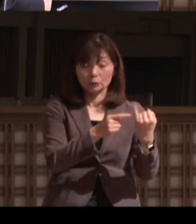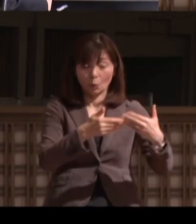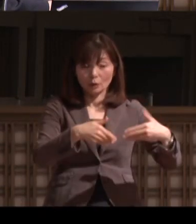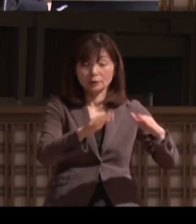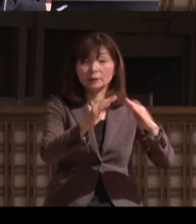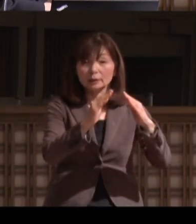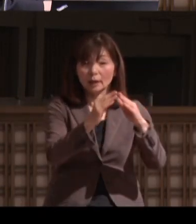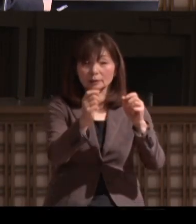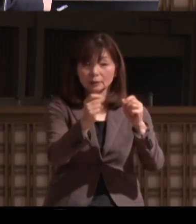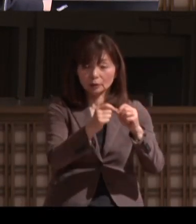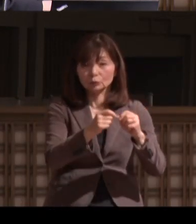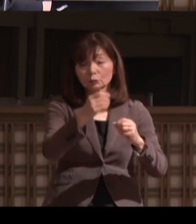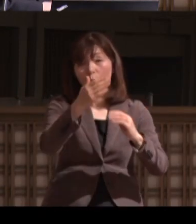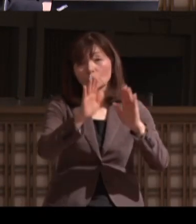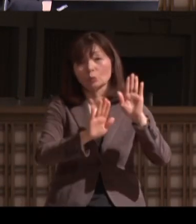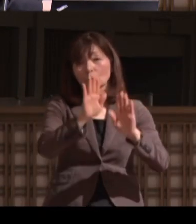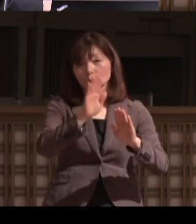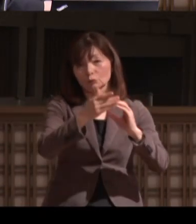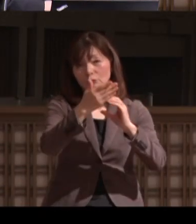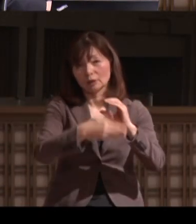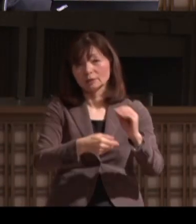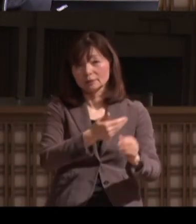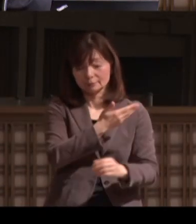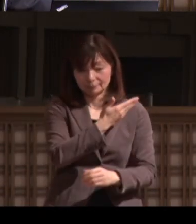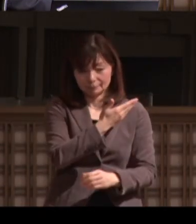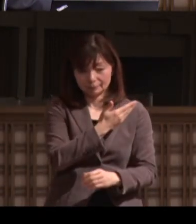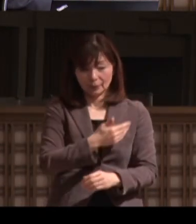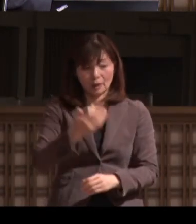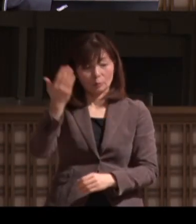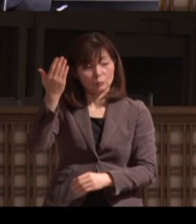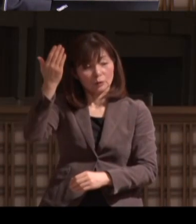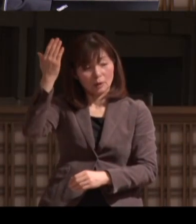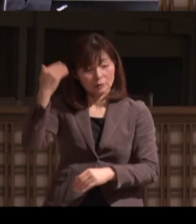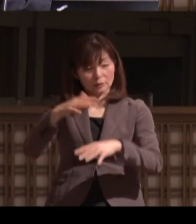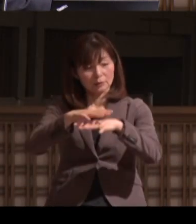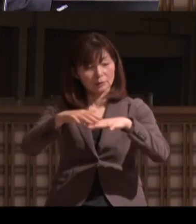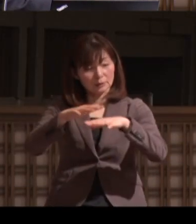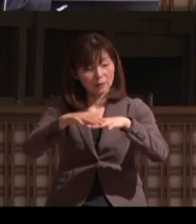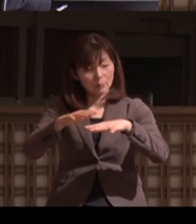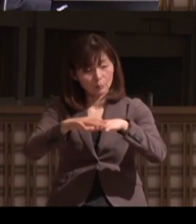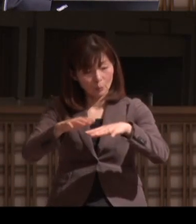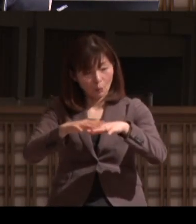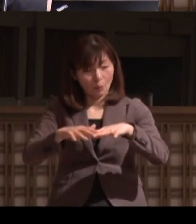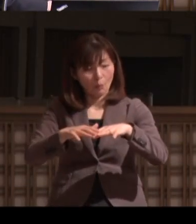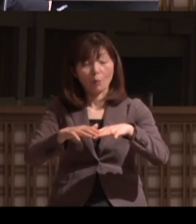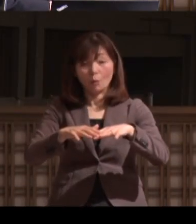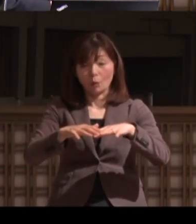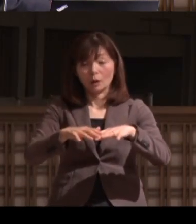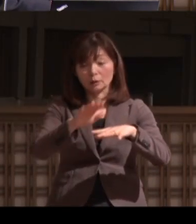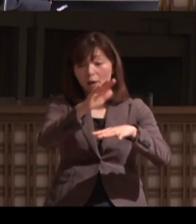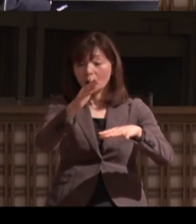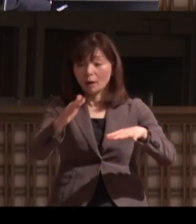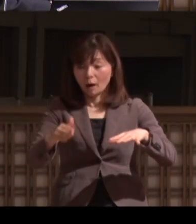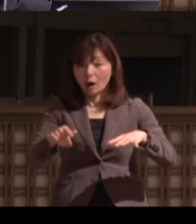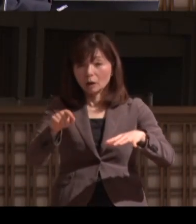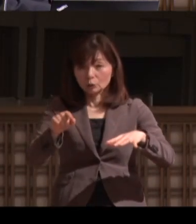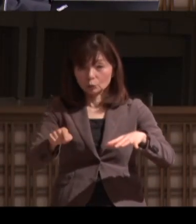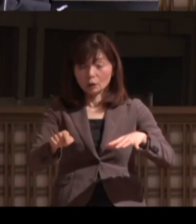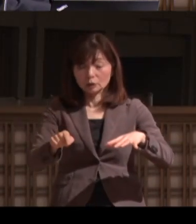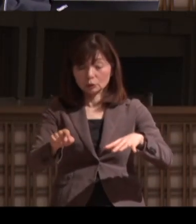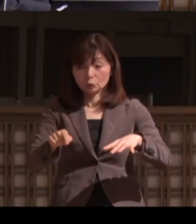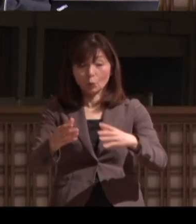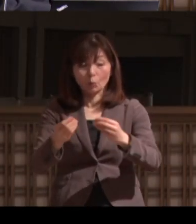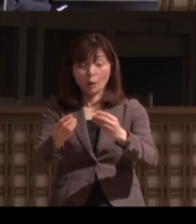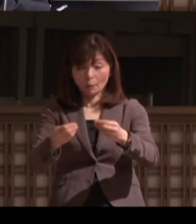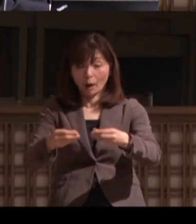写真なんですけども元々あった棚田の上にですねそのまま家を建てえ